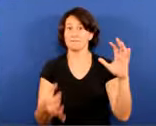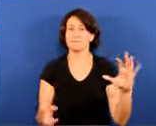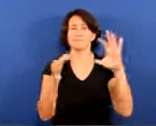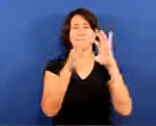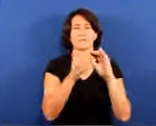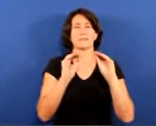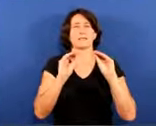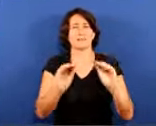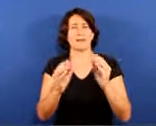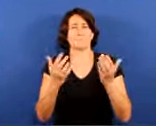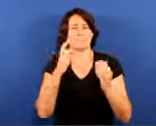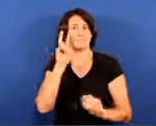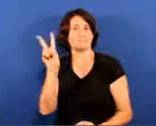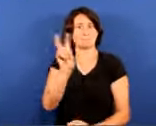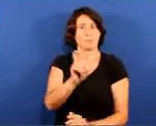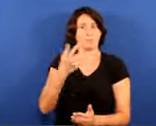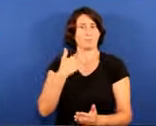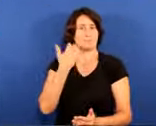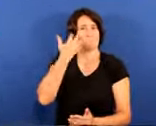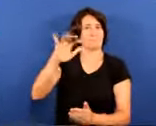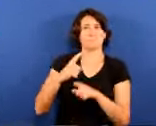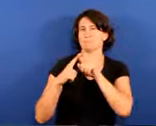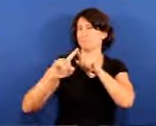hartu dute parte. Proposamen irabazlea guztira